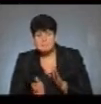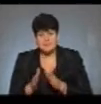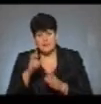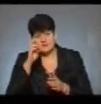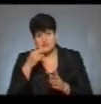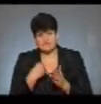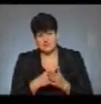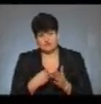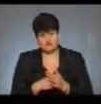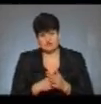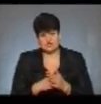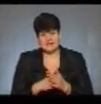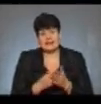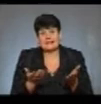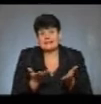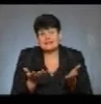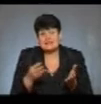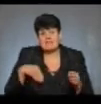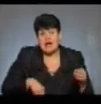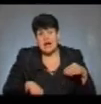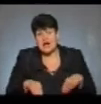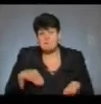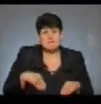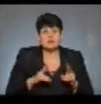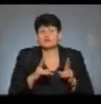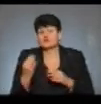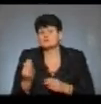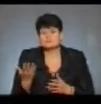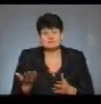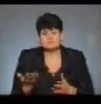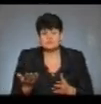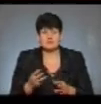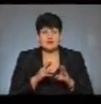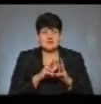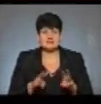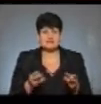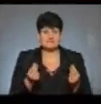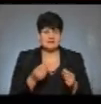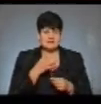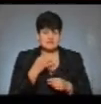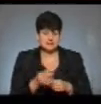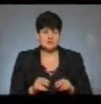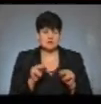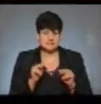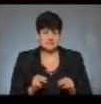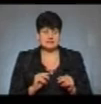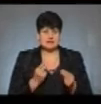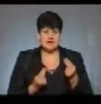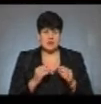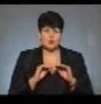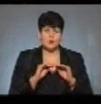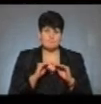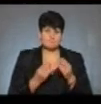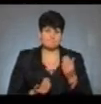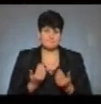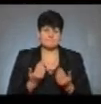бюджет, казну, десь ідуть в кармани тих, хто в цьому зацікавлений. Міністерка фінансів сказала, що легалізація грального бізнесу принесе у